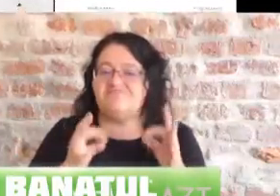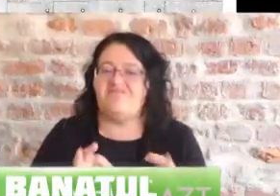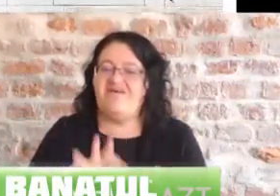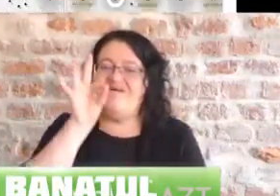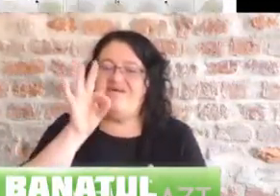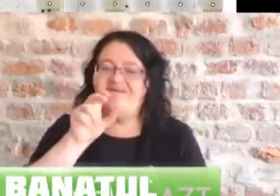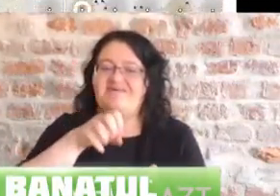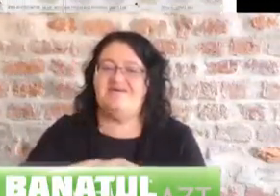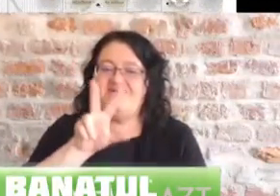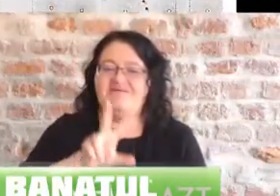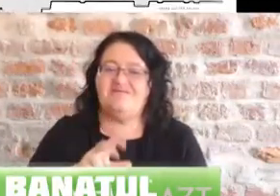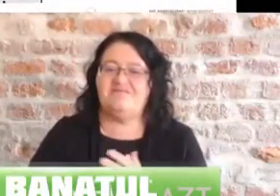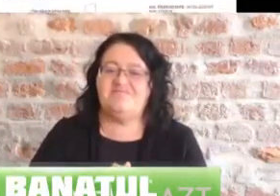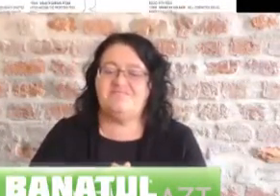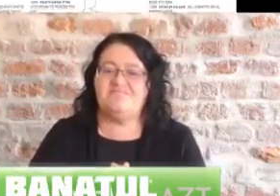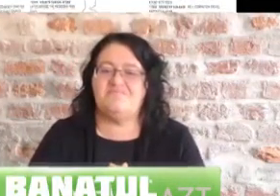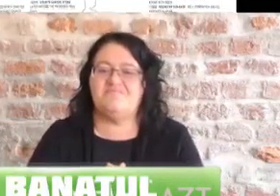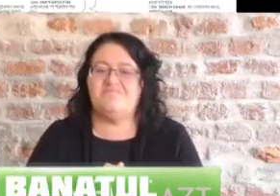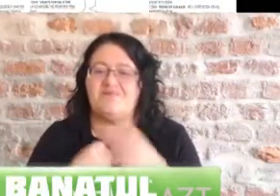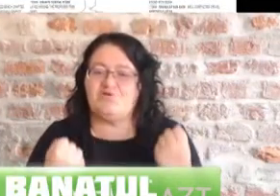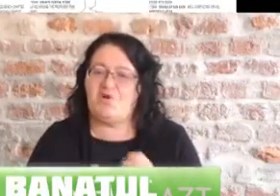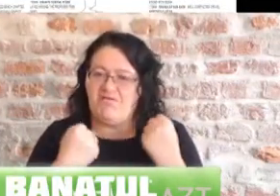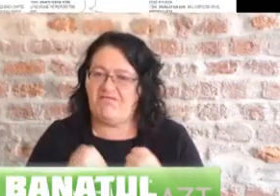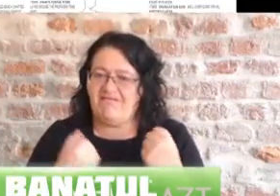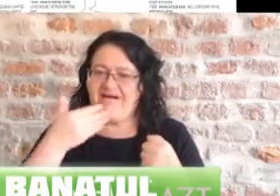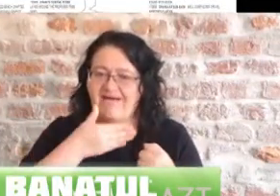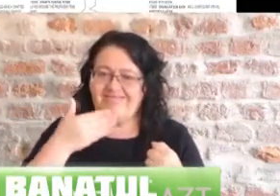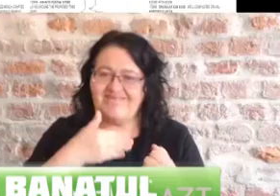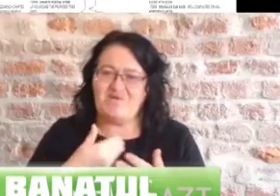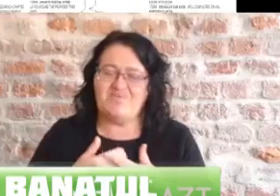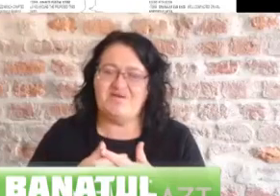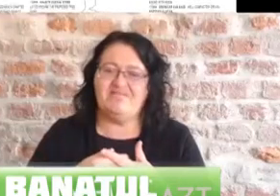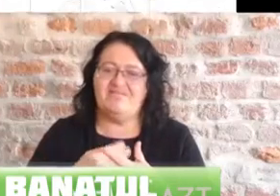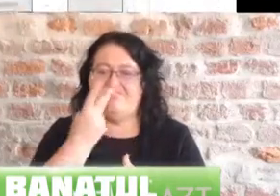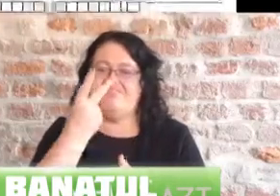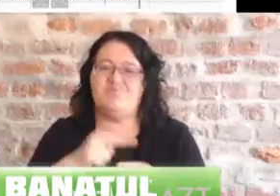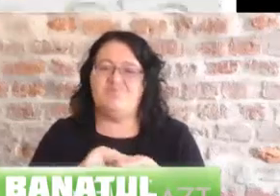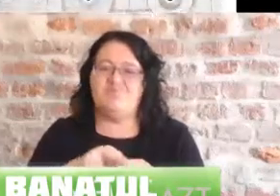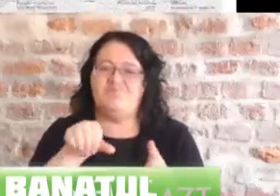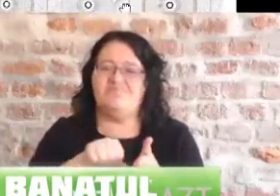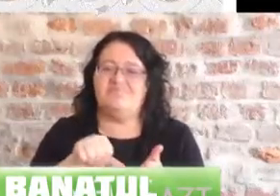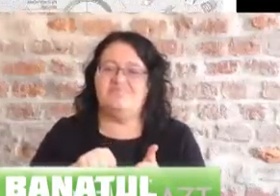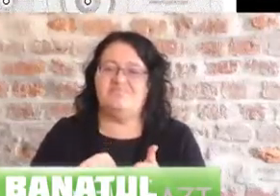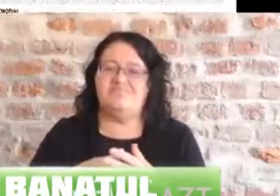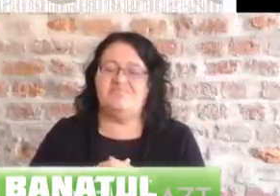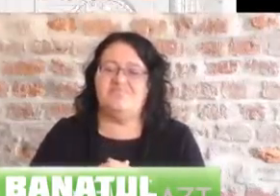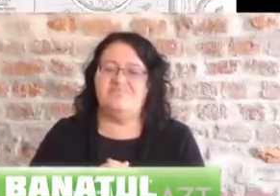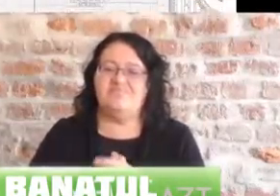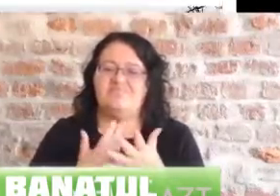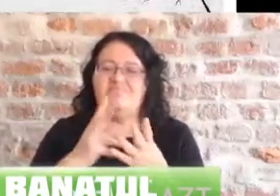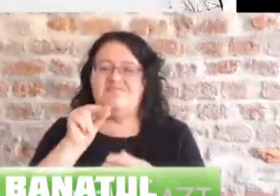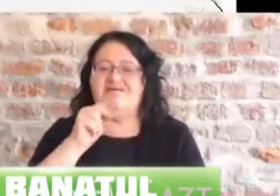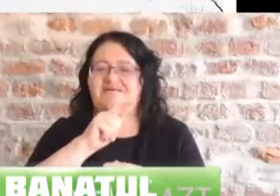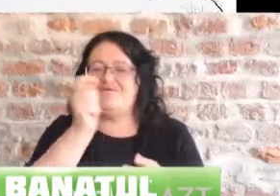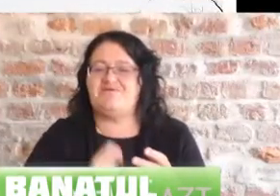your work. I know it's been a difficult task reviewing 30 projects, so we feel very